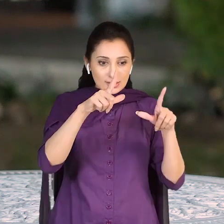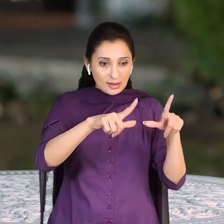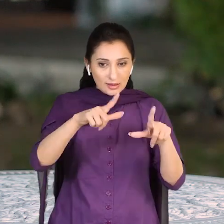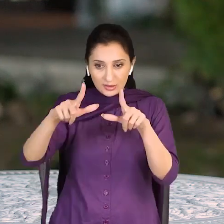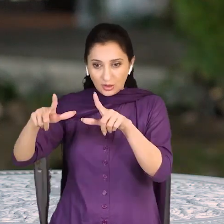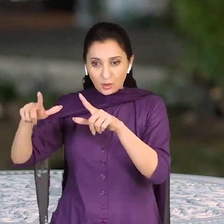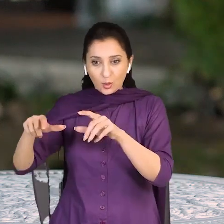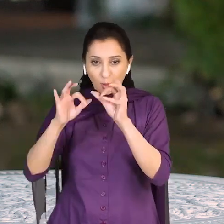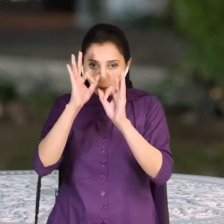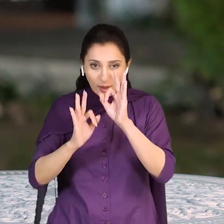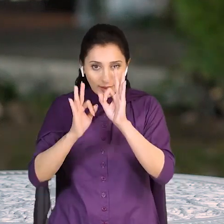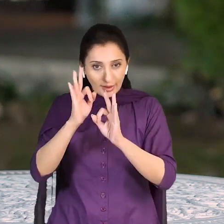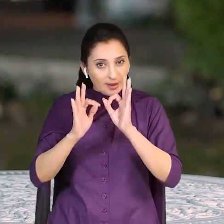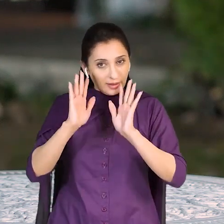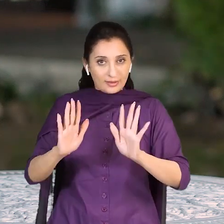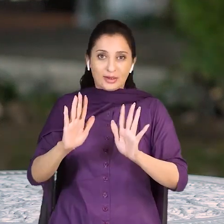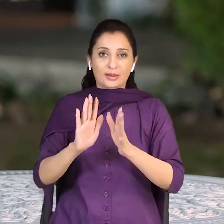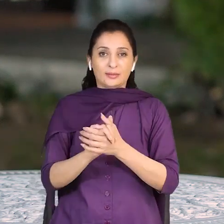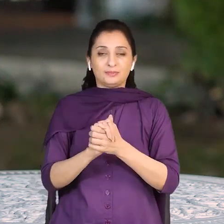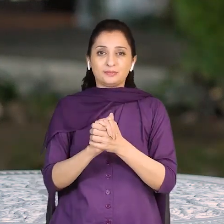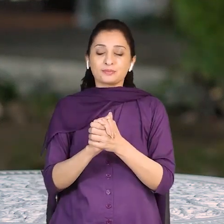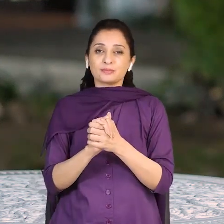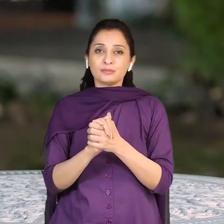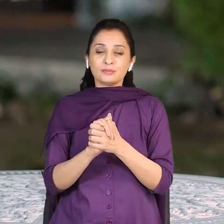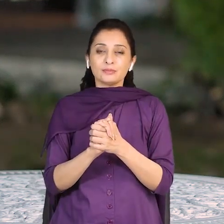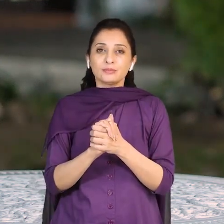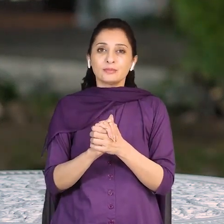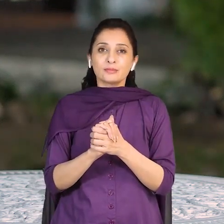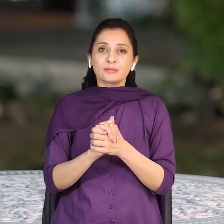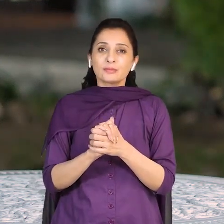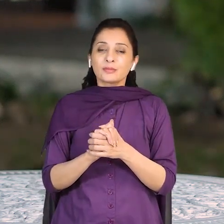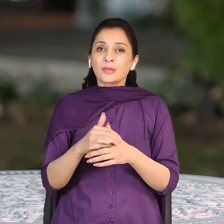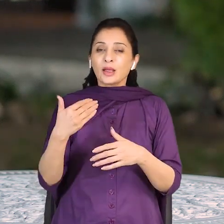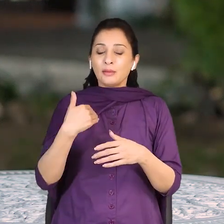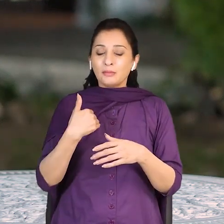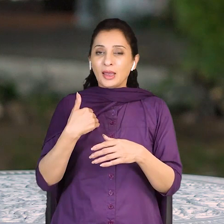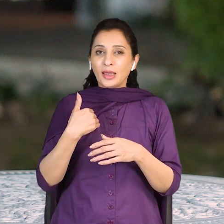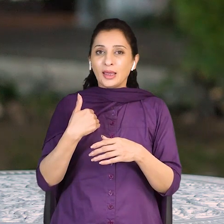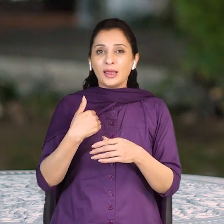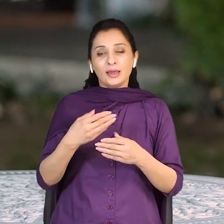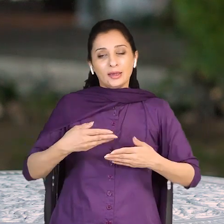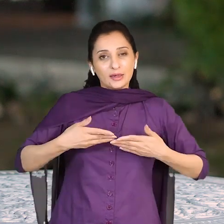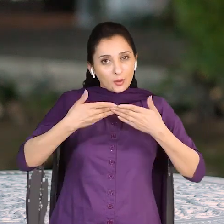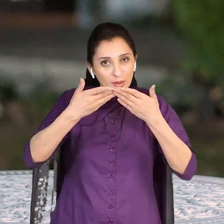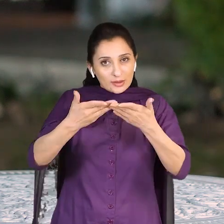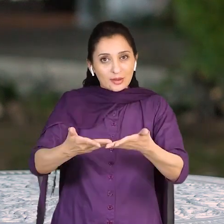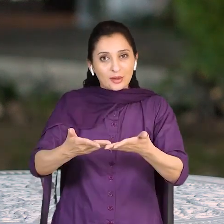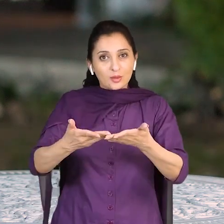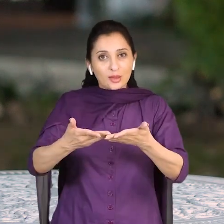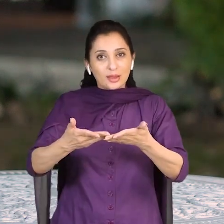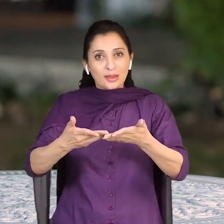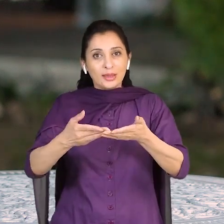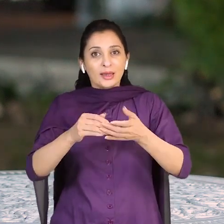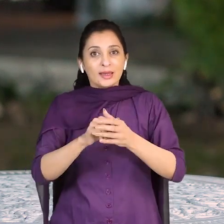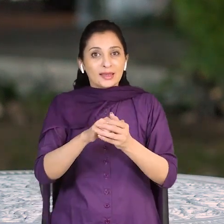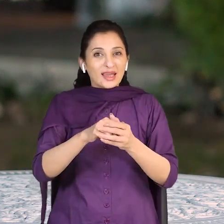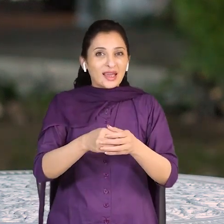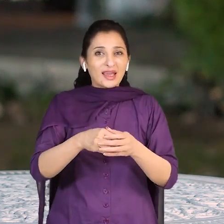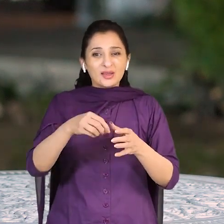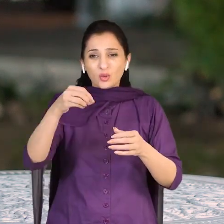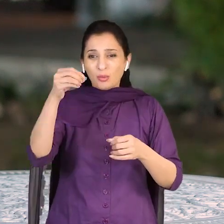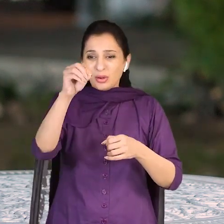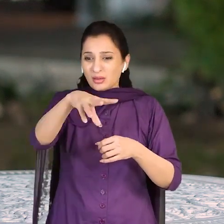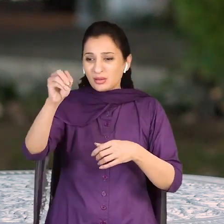सब जगहों का ख़्याल रखना चाहिए और स्पेशली मैं रिक्वेस्ट करूँगी कि ग्राफिटी